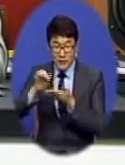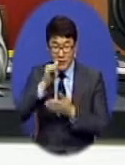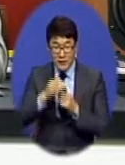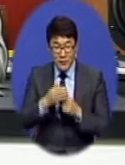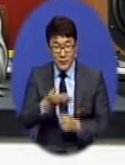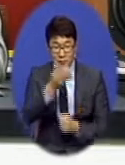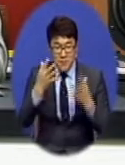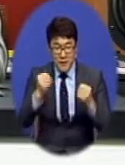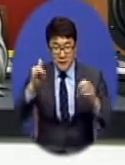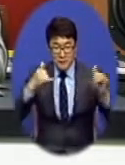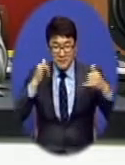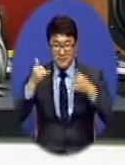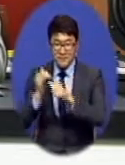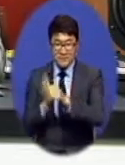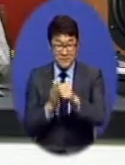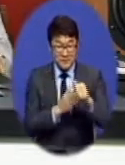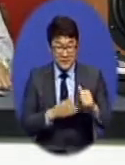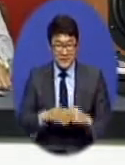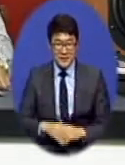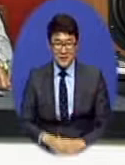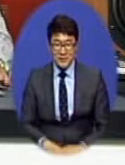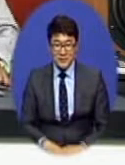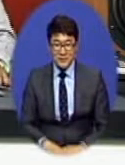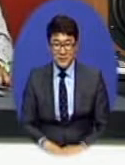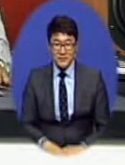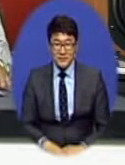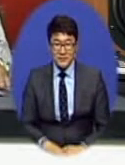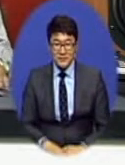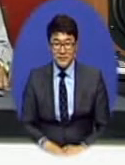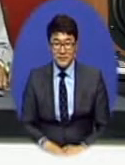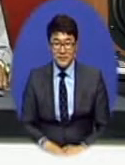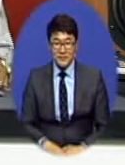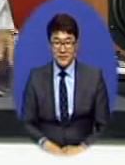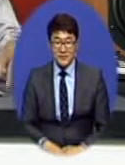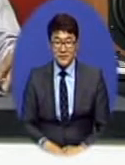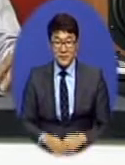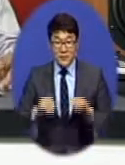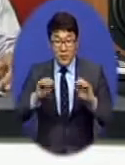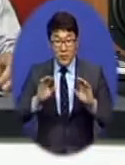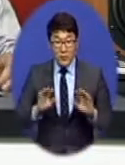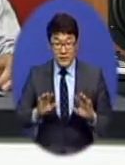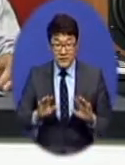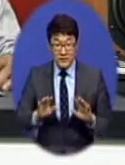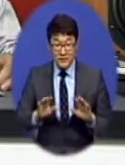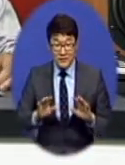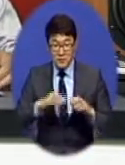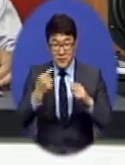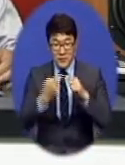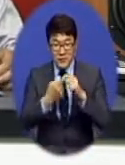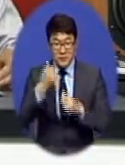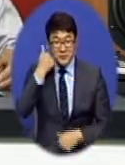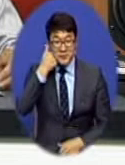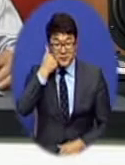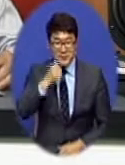여러분들 많은 참여 부탁드립니다. 네, 참여 부탁드리겠습니다. 네, 그렇습니다. 자, 오늘 이제 첫 번째